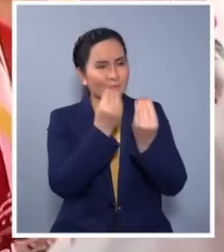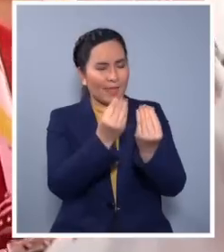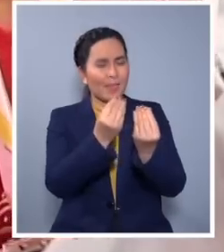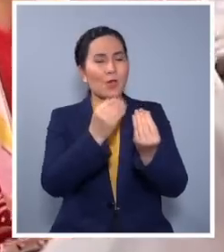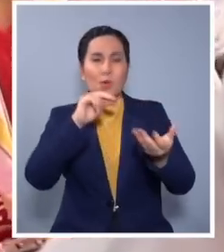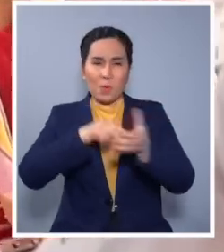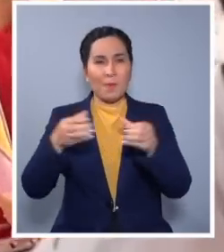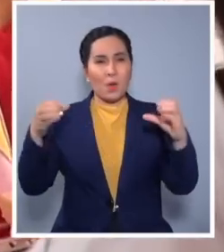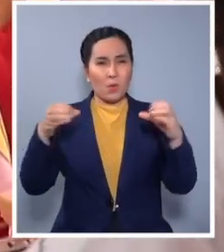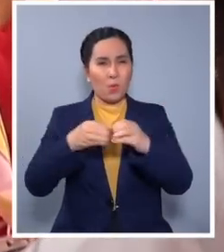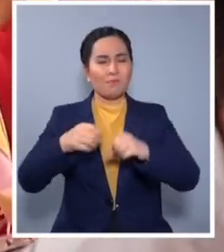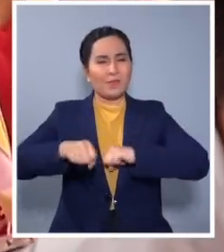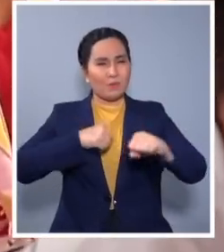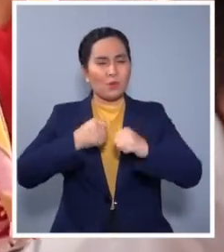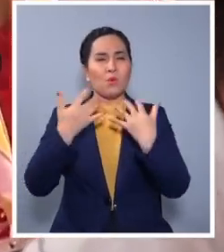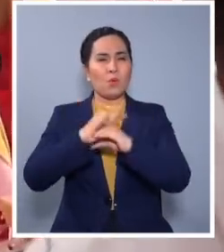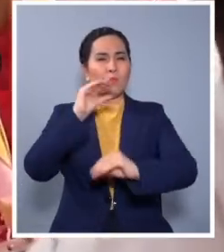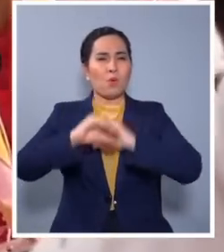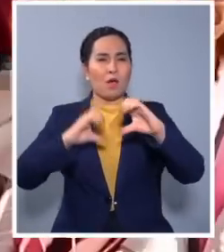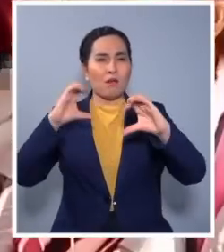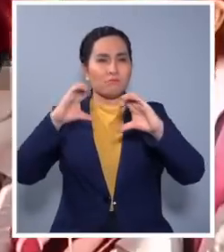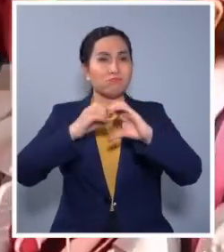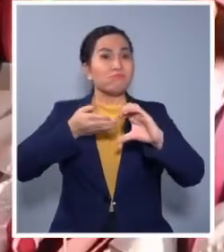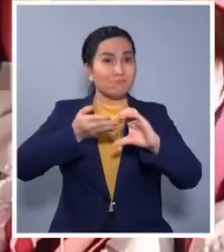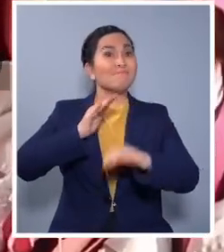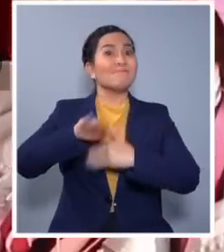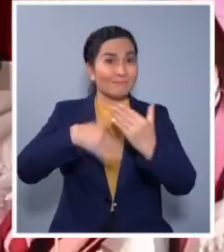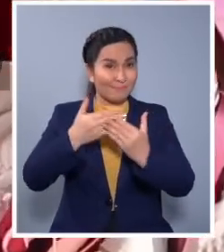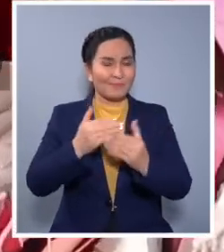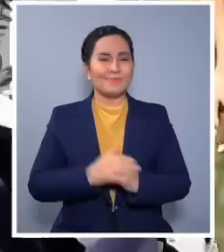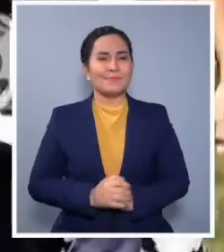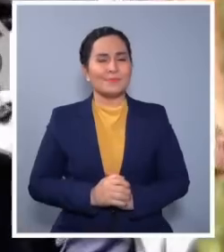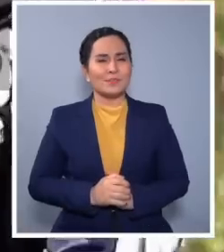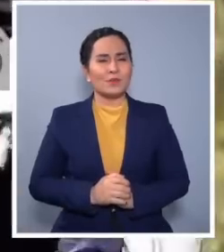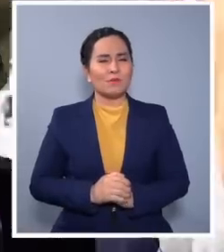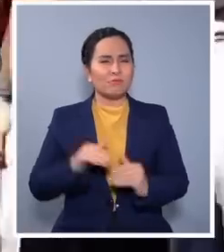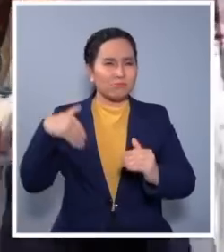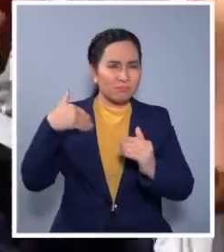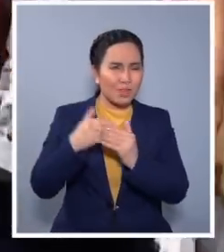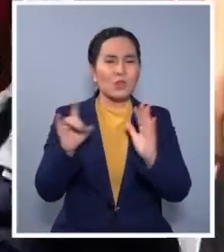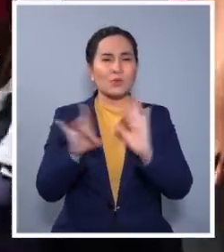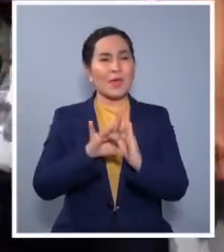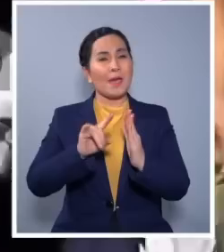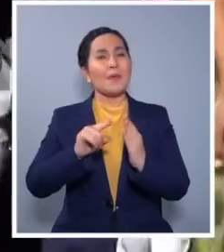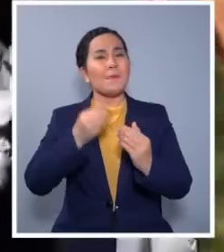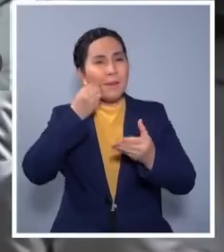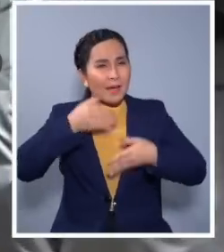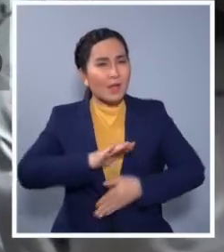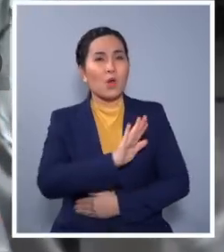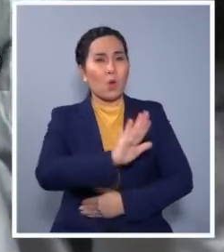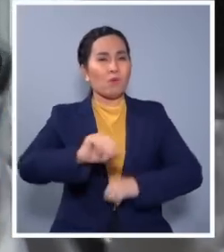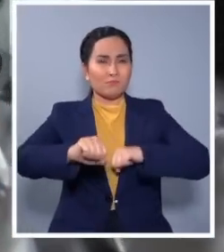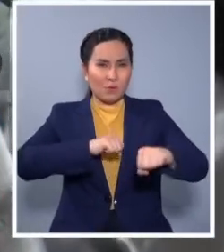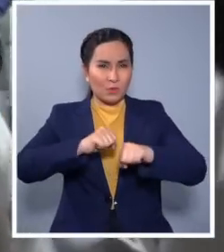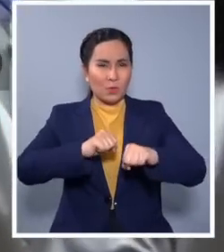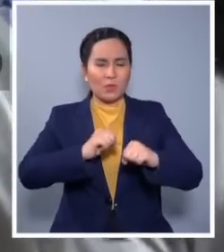นสานใจไทยสู่ใจใต้ทุกคนและผลที่ตามมาคือความสงบสันติสุขในแผ่นดินบ้านเกิดและการเป็น